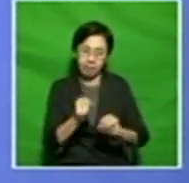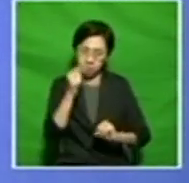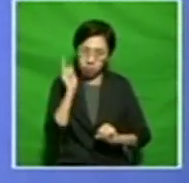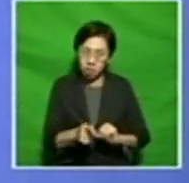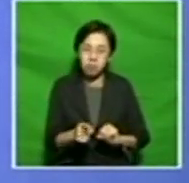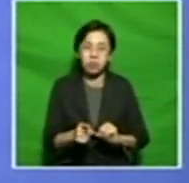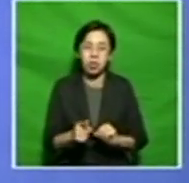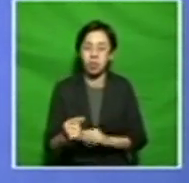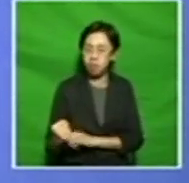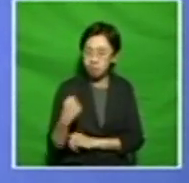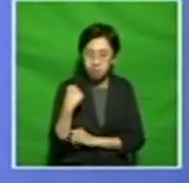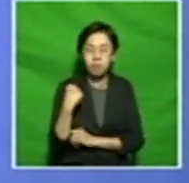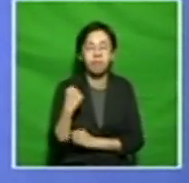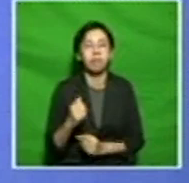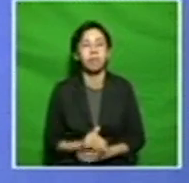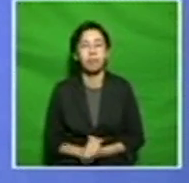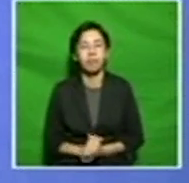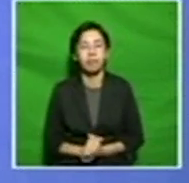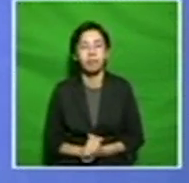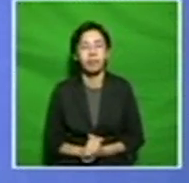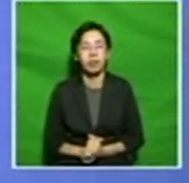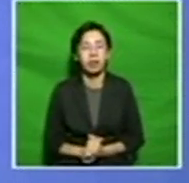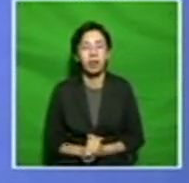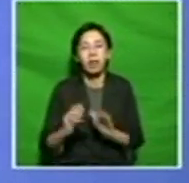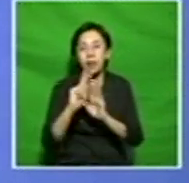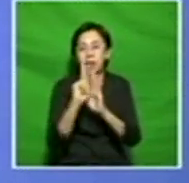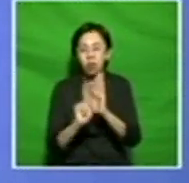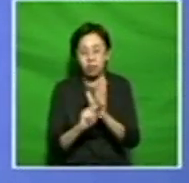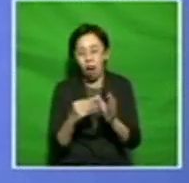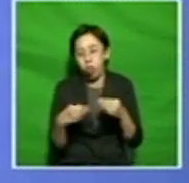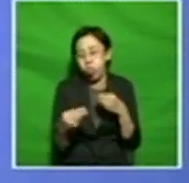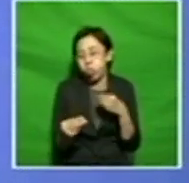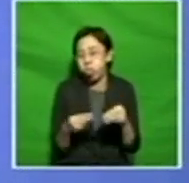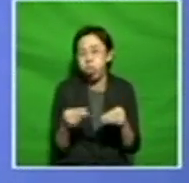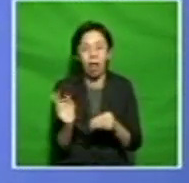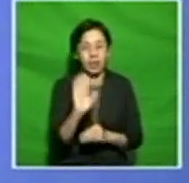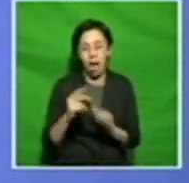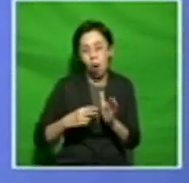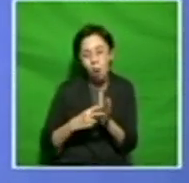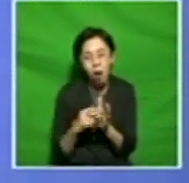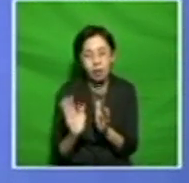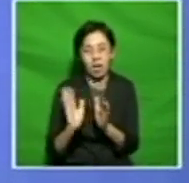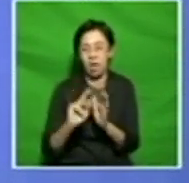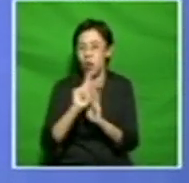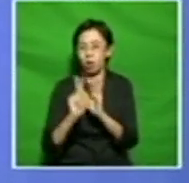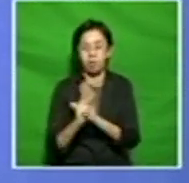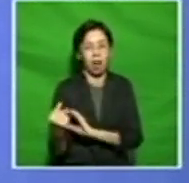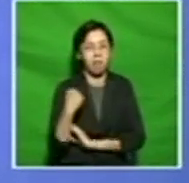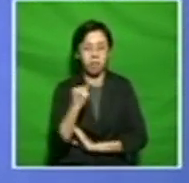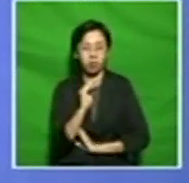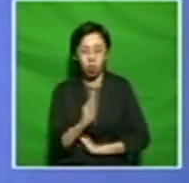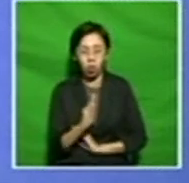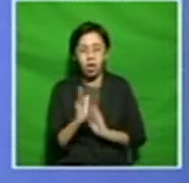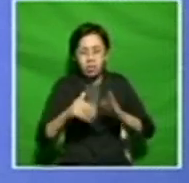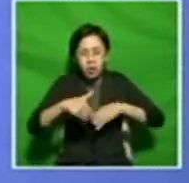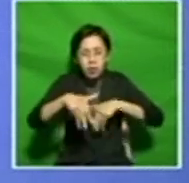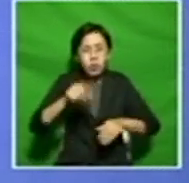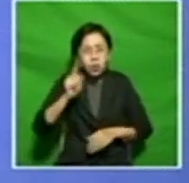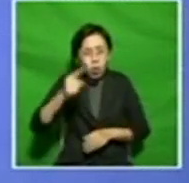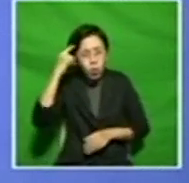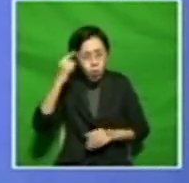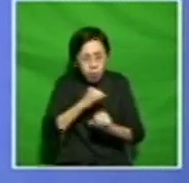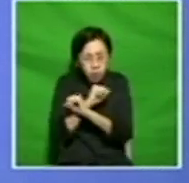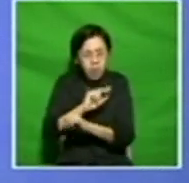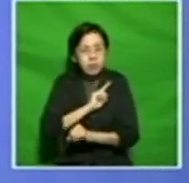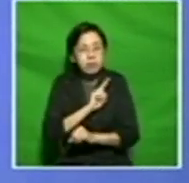เฉียบขาดทุกประเภทครับเพราะฉะนั้นมาตรการเหล่านี้จะไม่หย่อนยานลงแน่นอนประชาชนก็ต้องระวังตัวเองด้วยการ